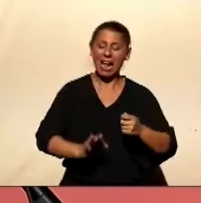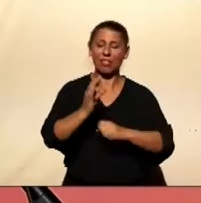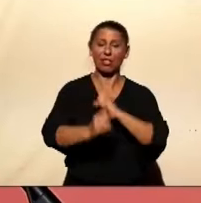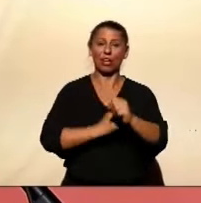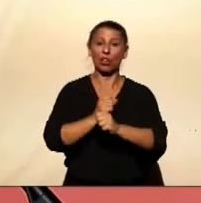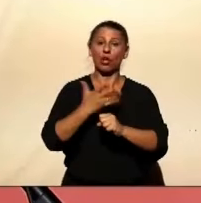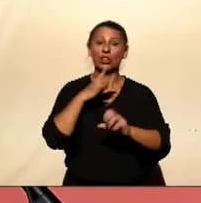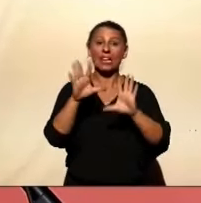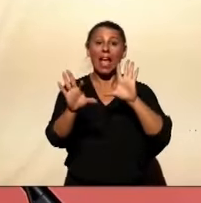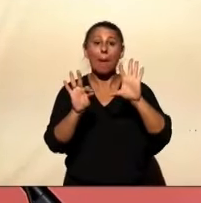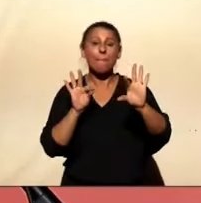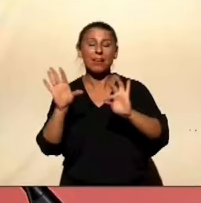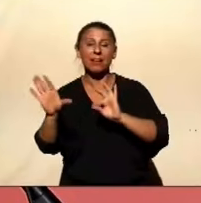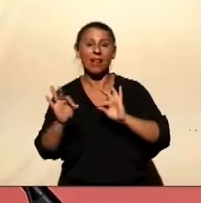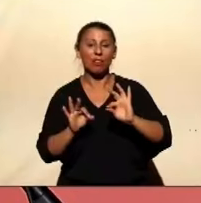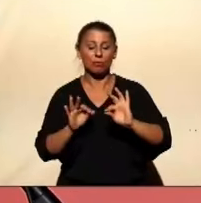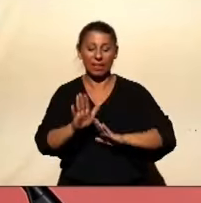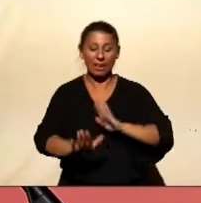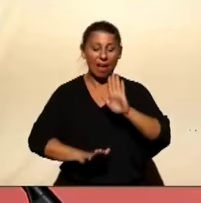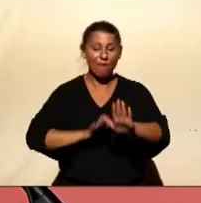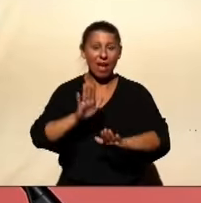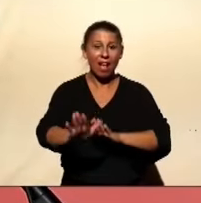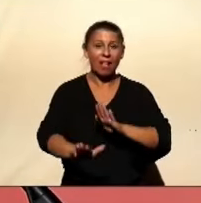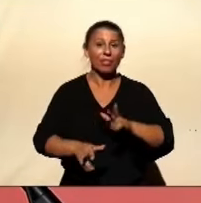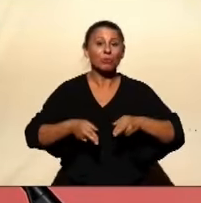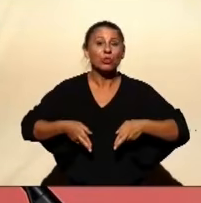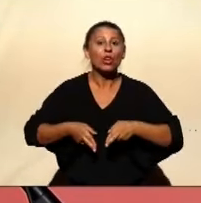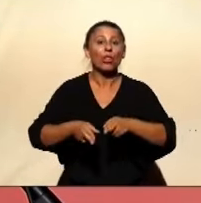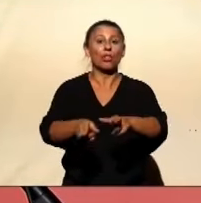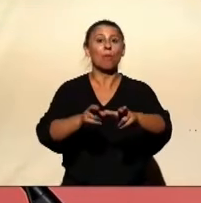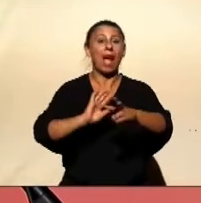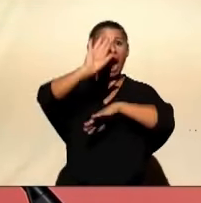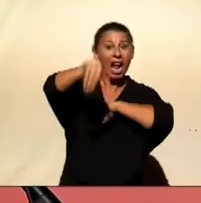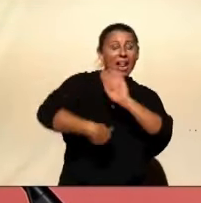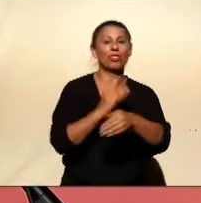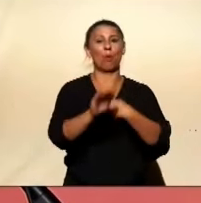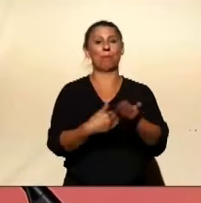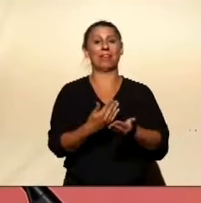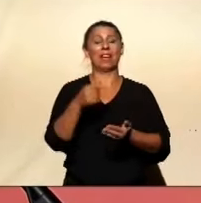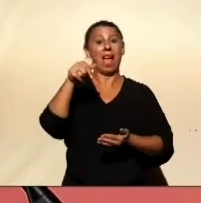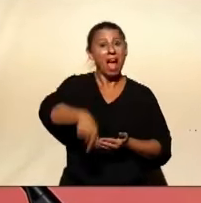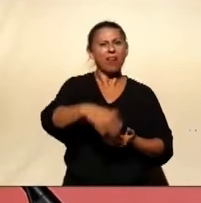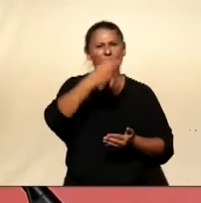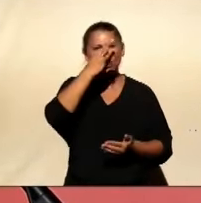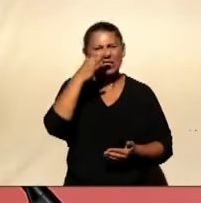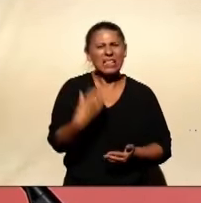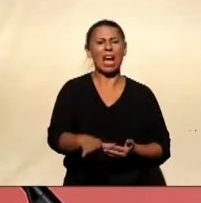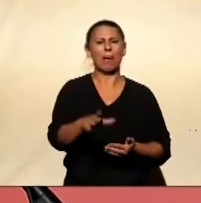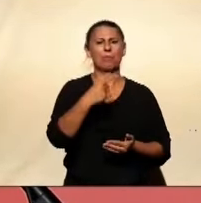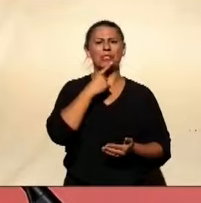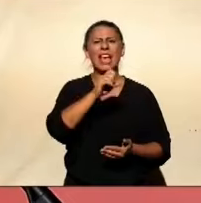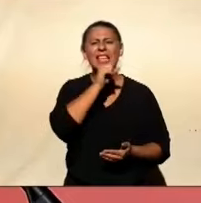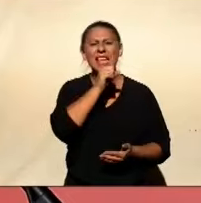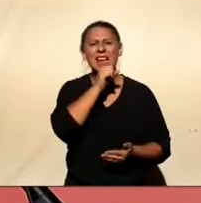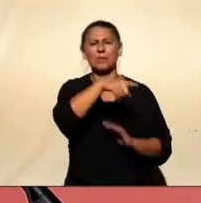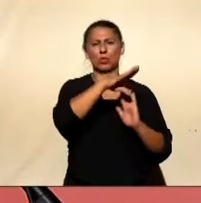ότι επιλέγουμε να βαδίσουμε το δρόμο της ανατροπής αυτού του σάπιου και